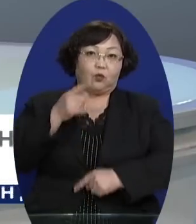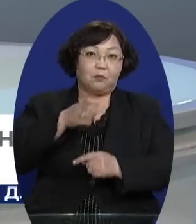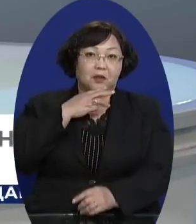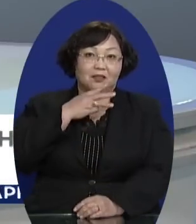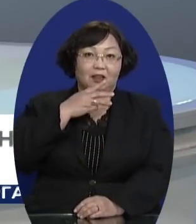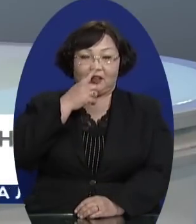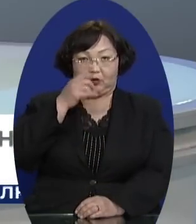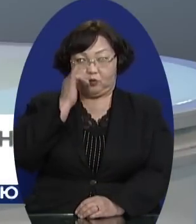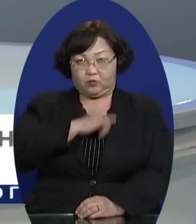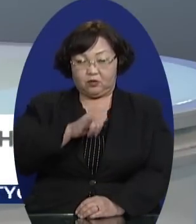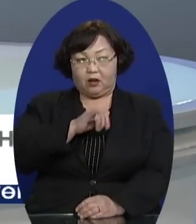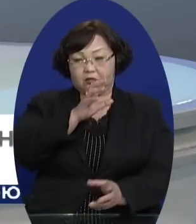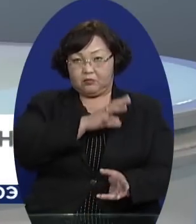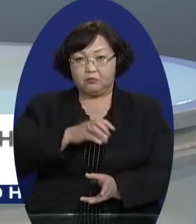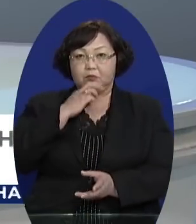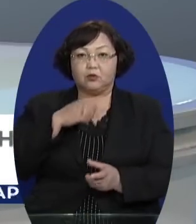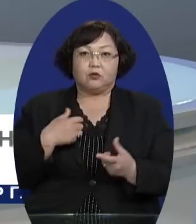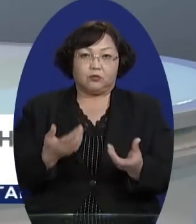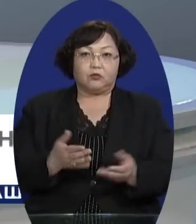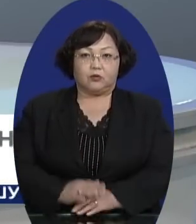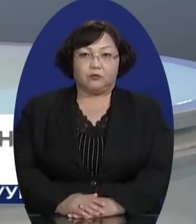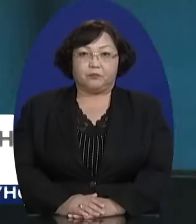хэдрад улсын ардын их хурлын ордноос дамжуулж байна.